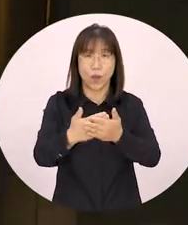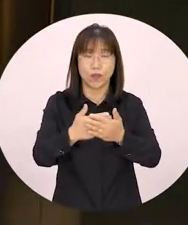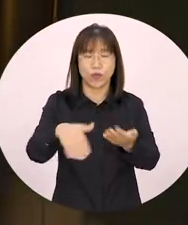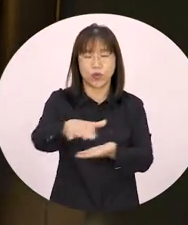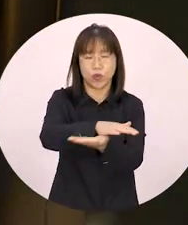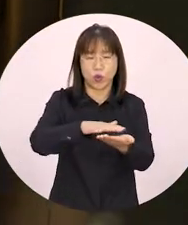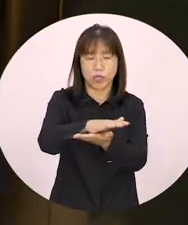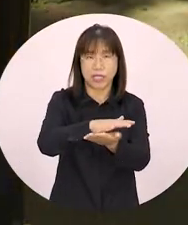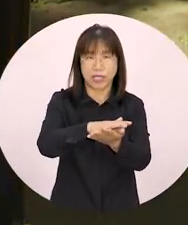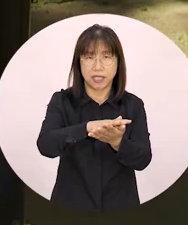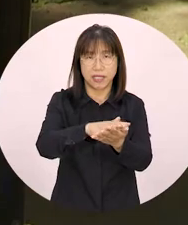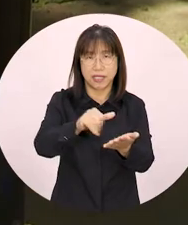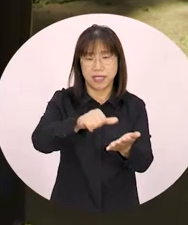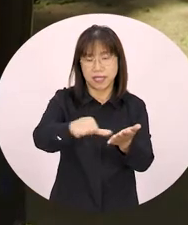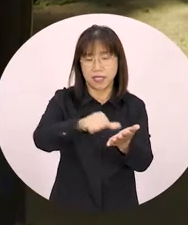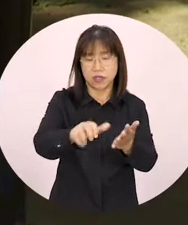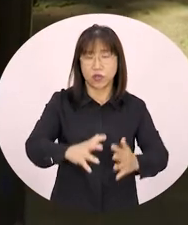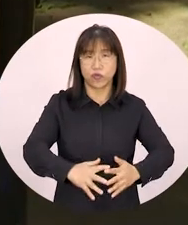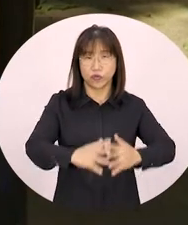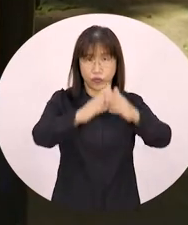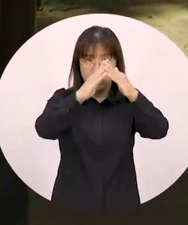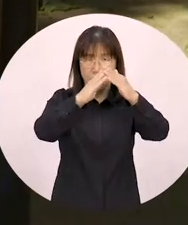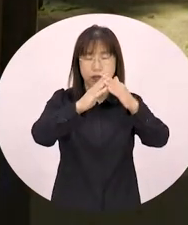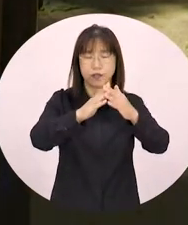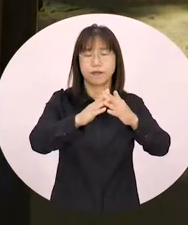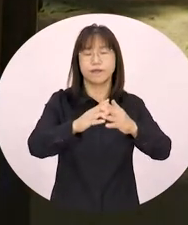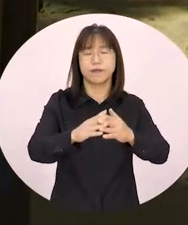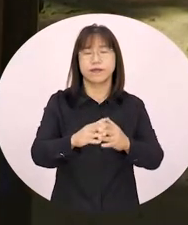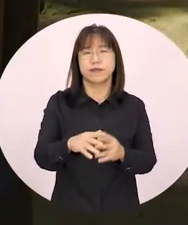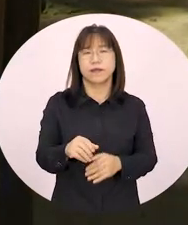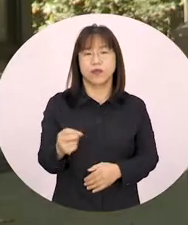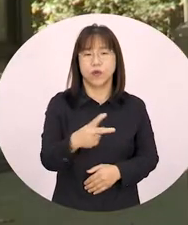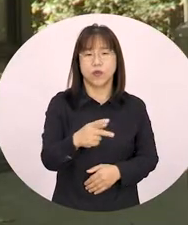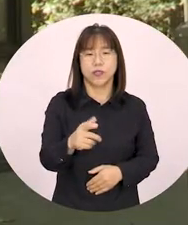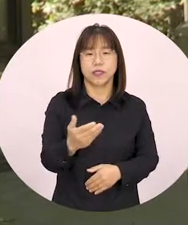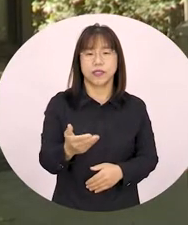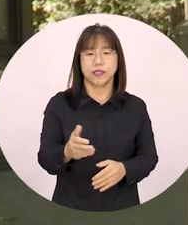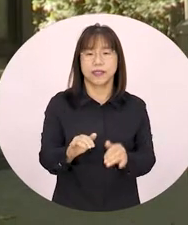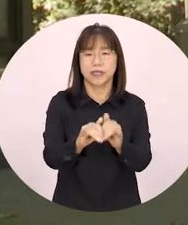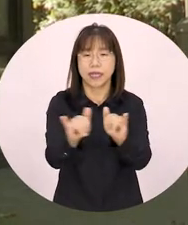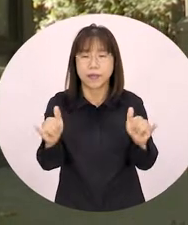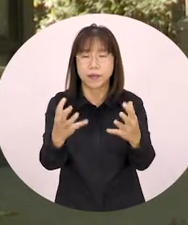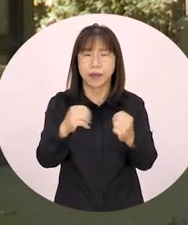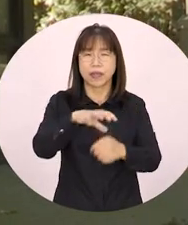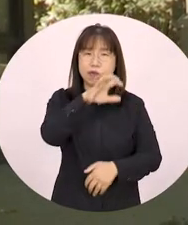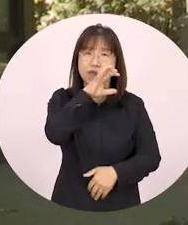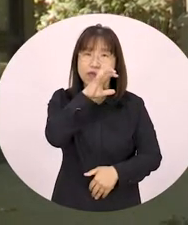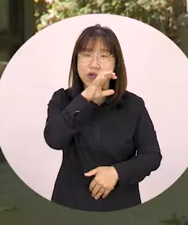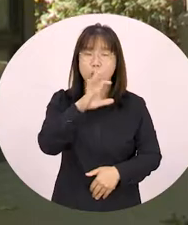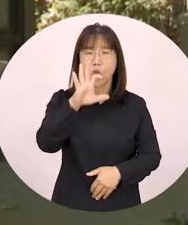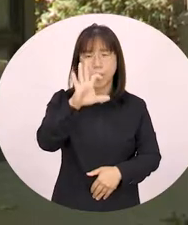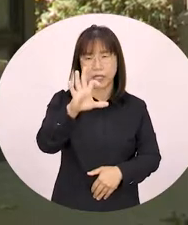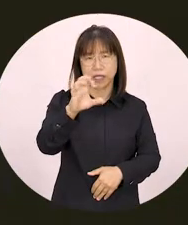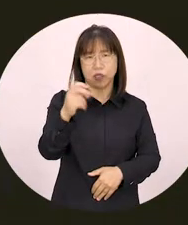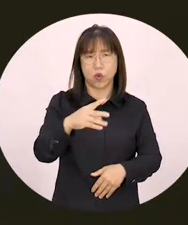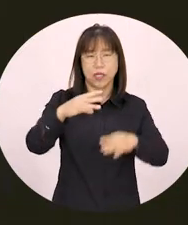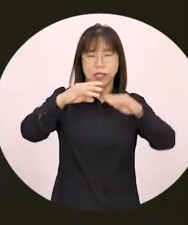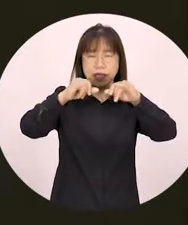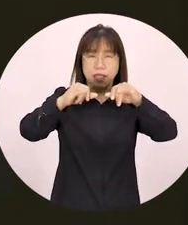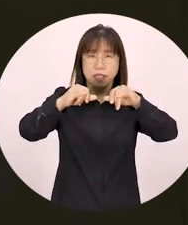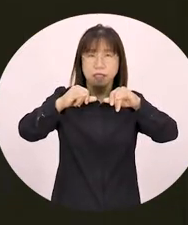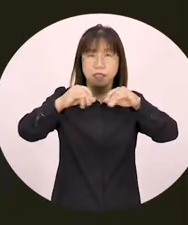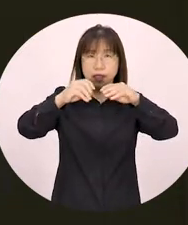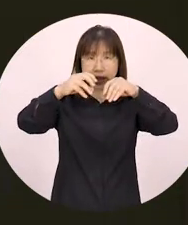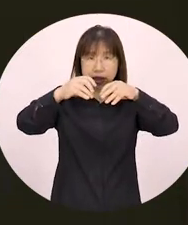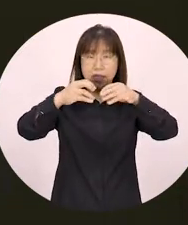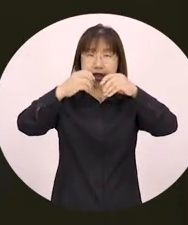설치해 다양한 숲 체험 활동과 연계될 수 있는 공간을 조성했으며 지역 주민들의 요구가 많았던 화장실과 흙먼지